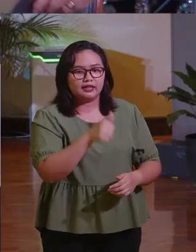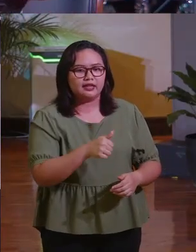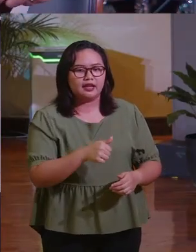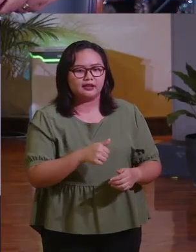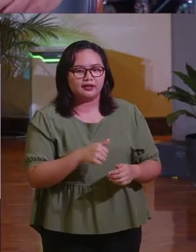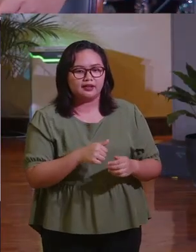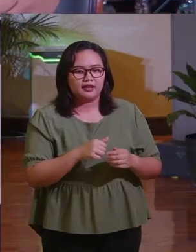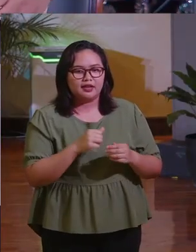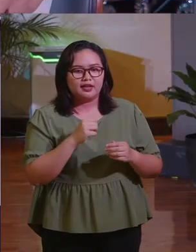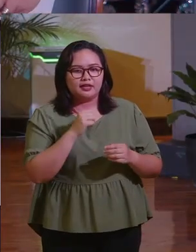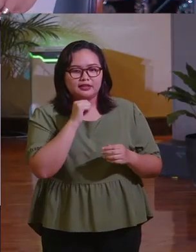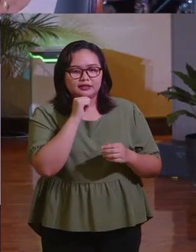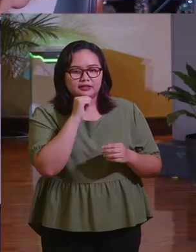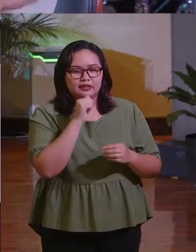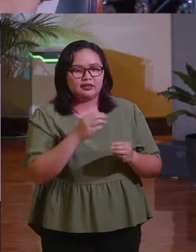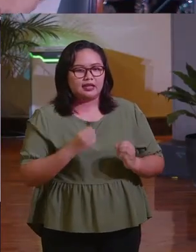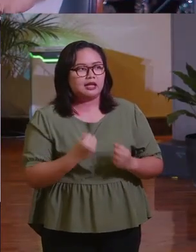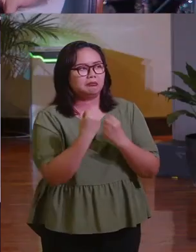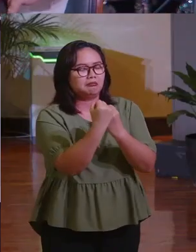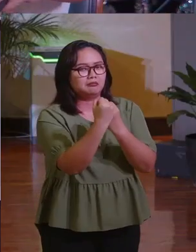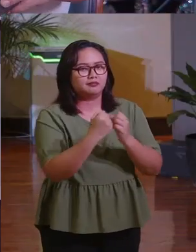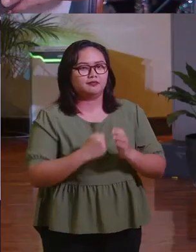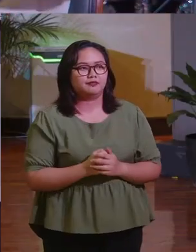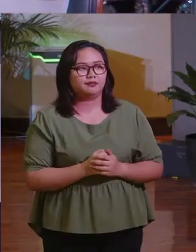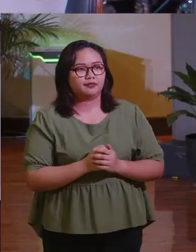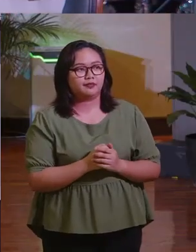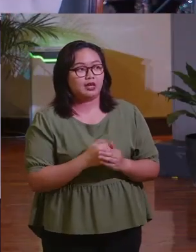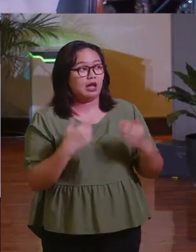mga kasama sa inyong oikos